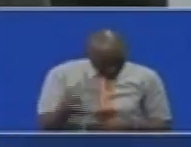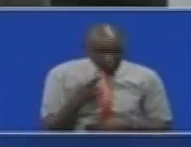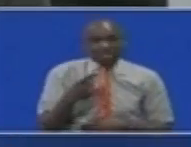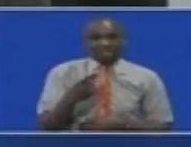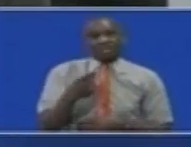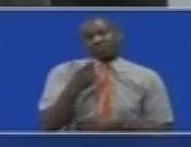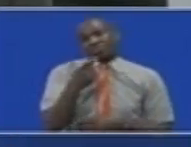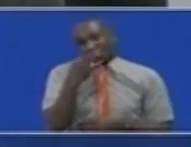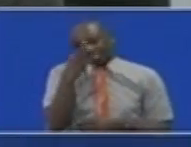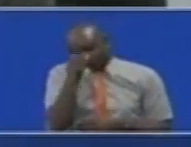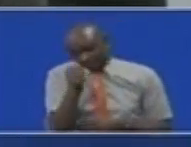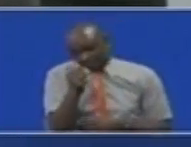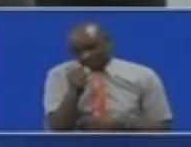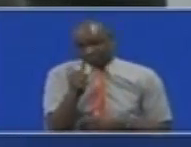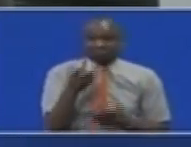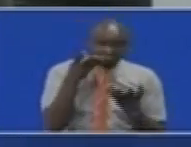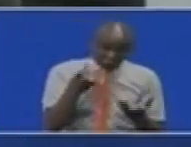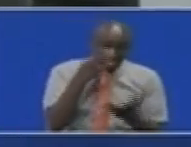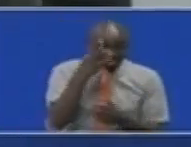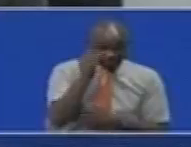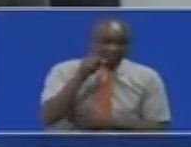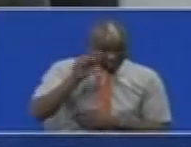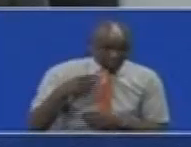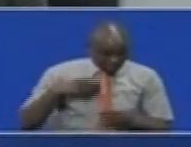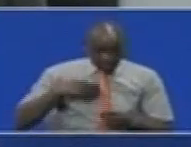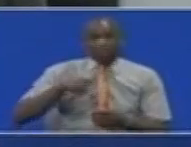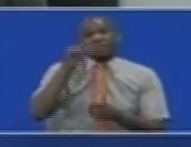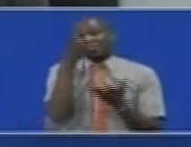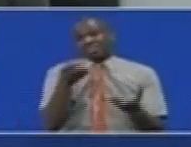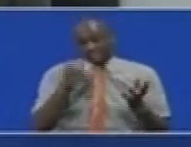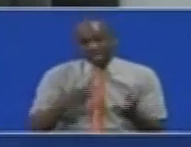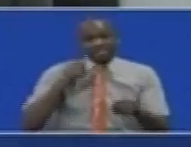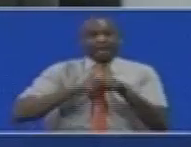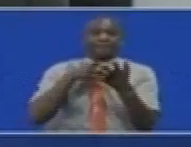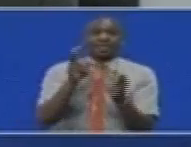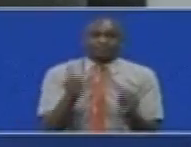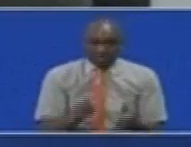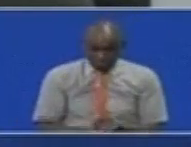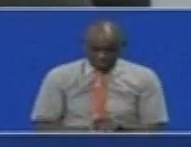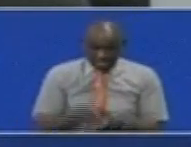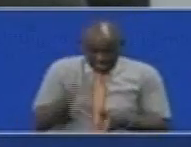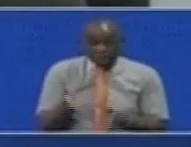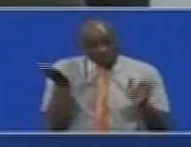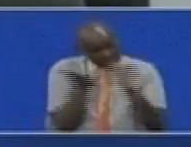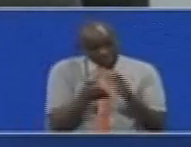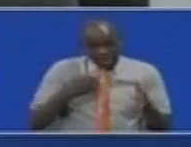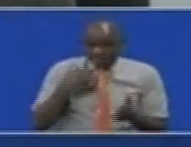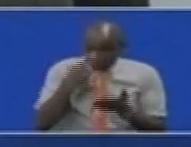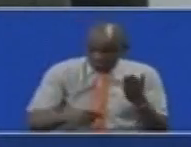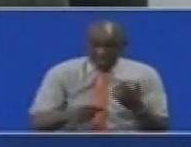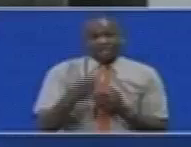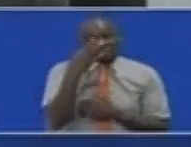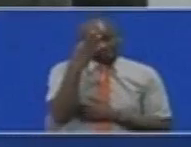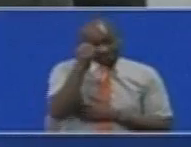1035 havijachukuliwa na wenyewe baada ya kushindwa kulipia ada za matibabu. IDs according to our records are